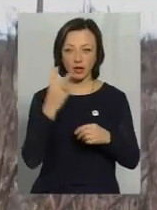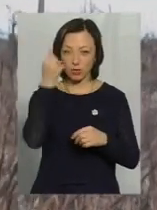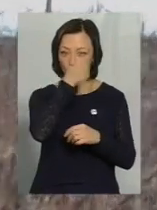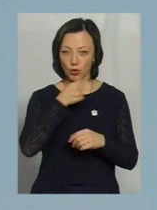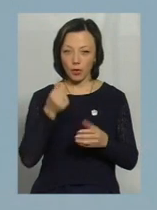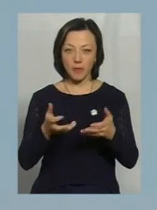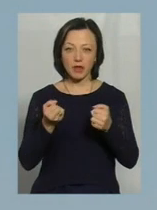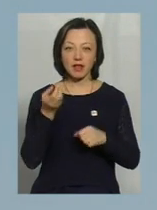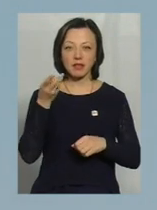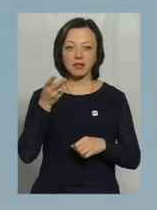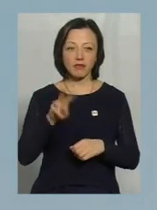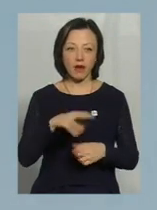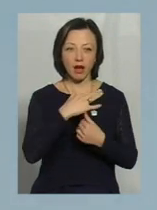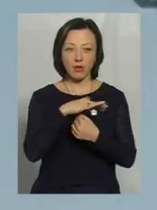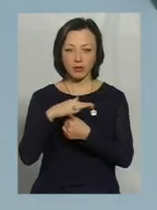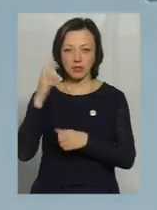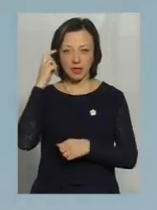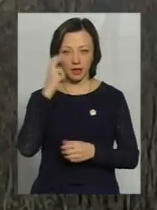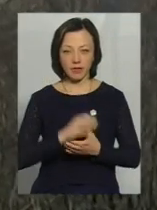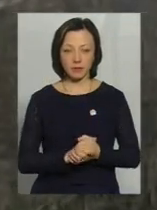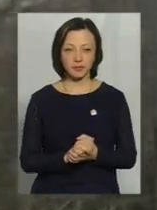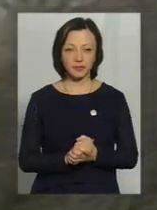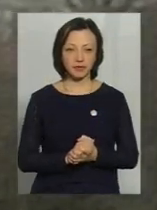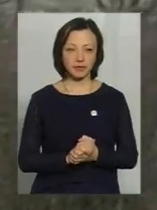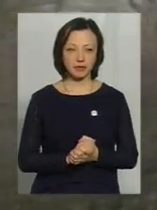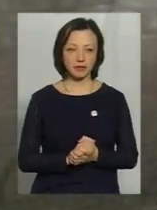року прийняло два повітряних судна з Києва.